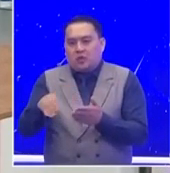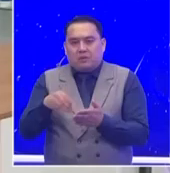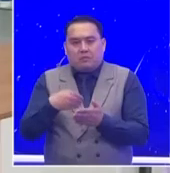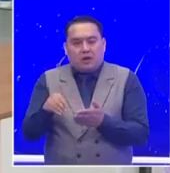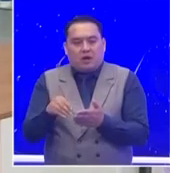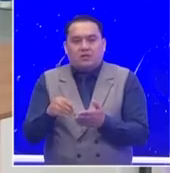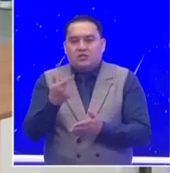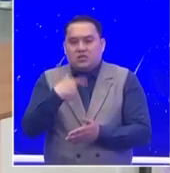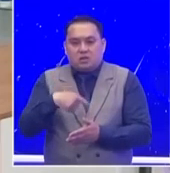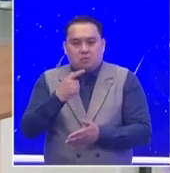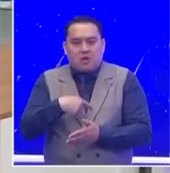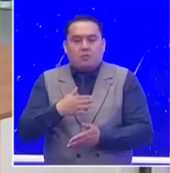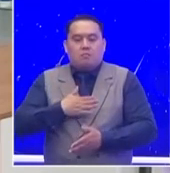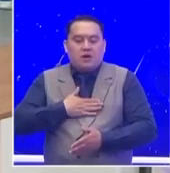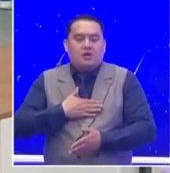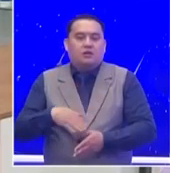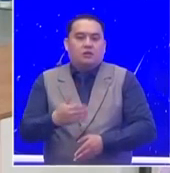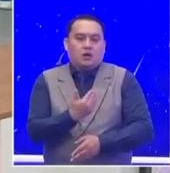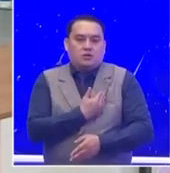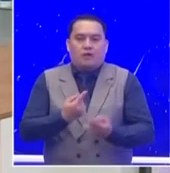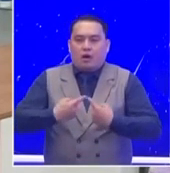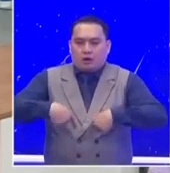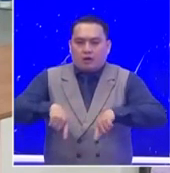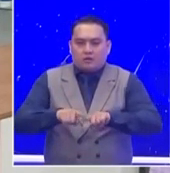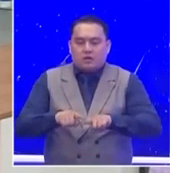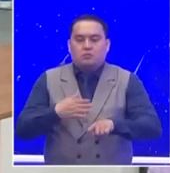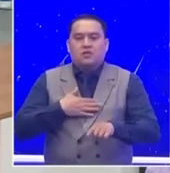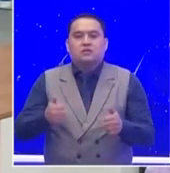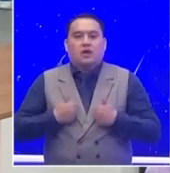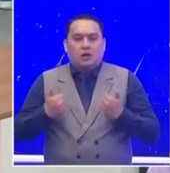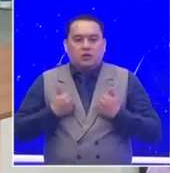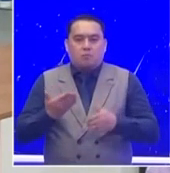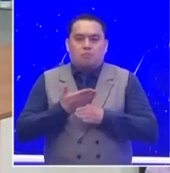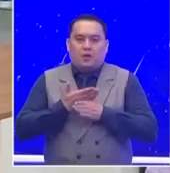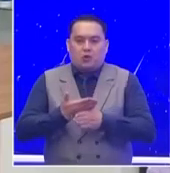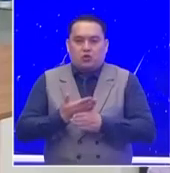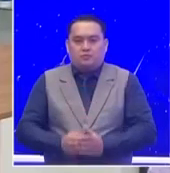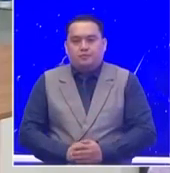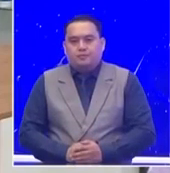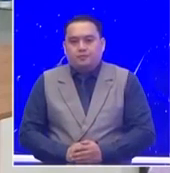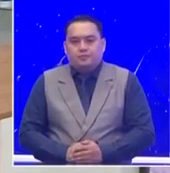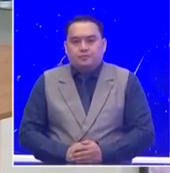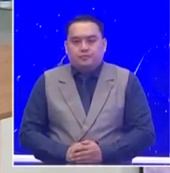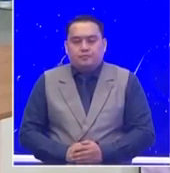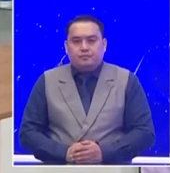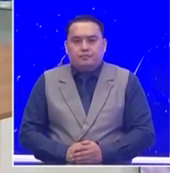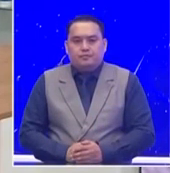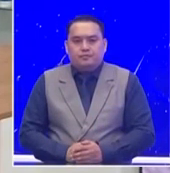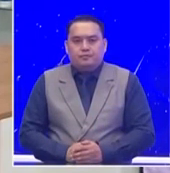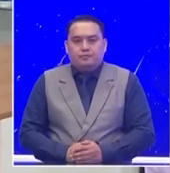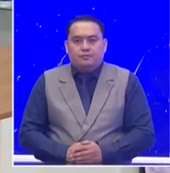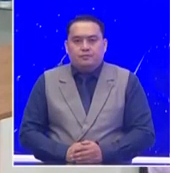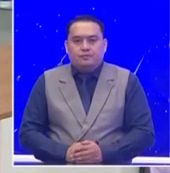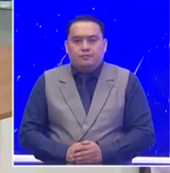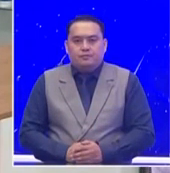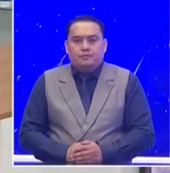средства защиты. И мы, в свою очередь, своей организацией, мы стараемся каким-либо способом им помочь. Вот. В